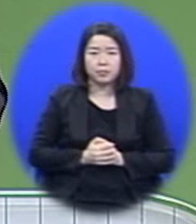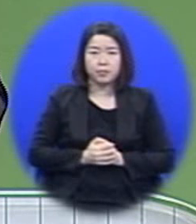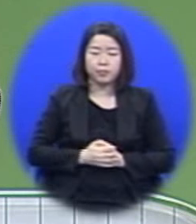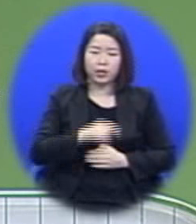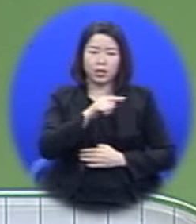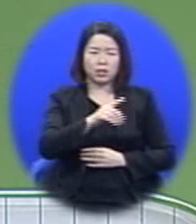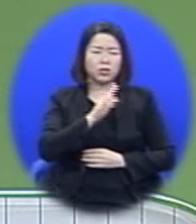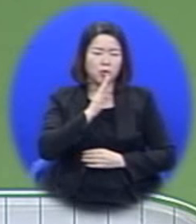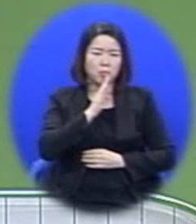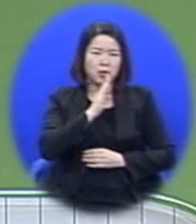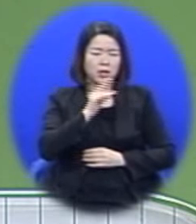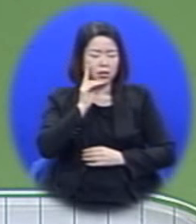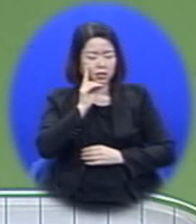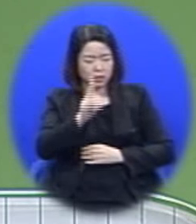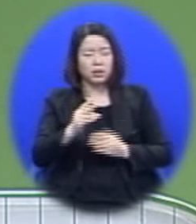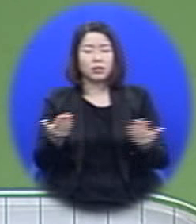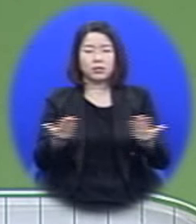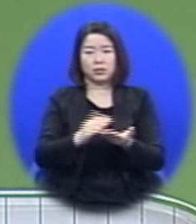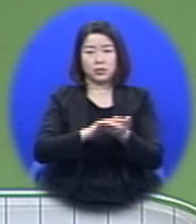이건 정말 끔찍한 일이에요.